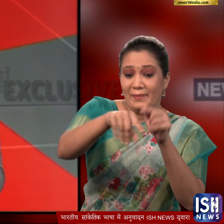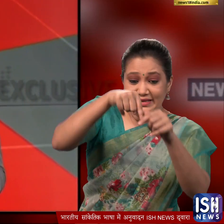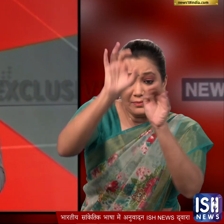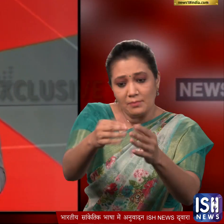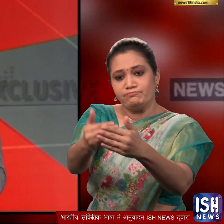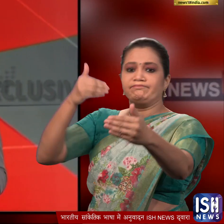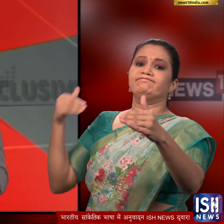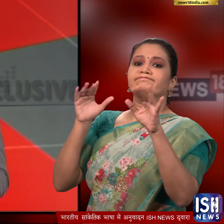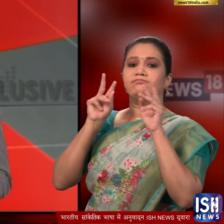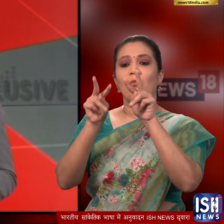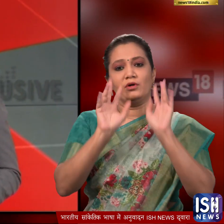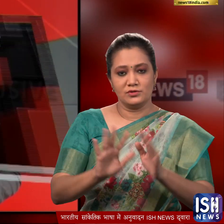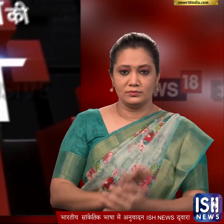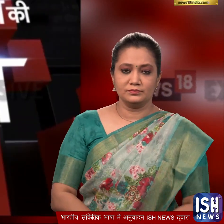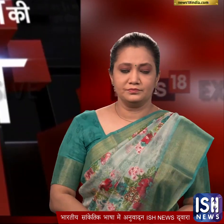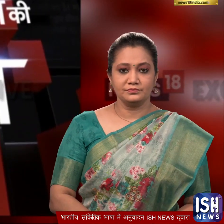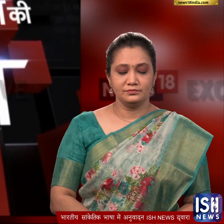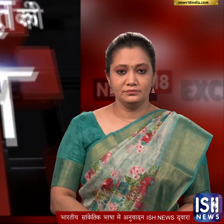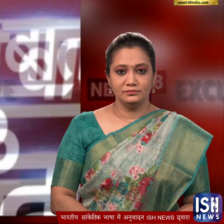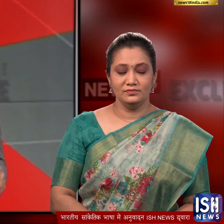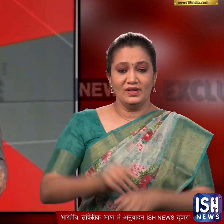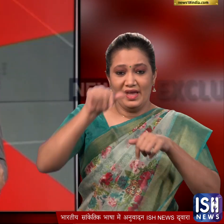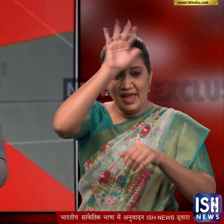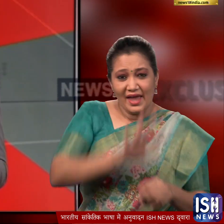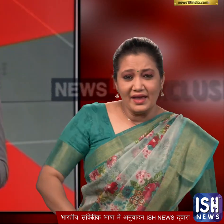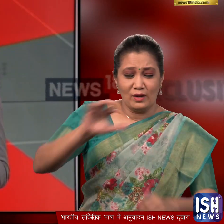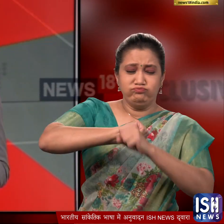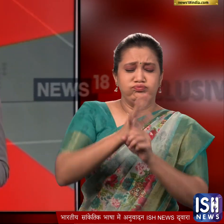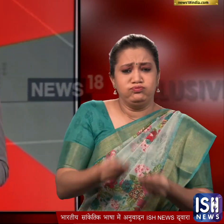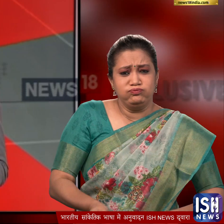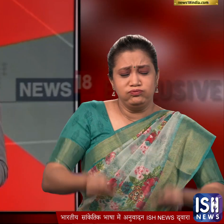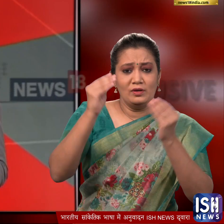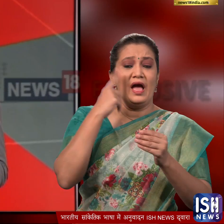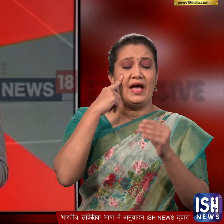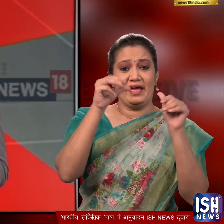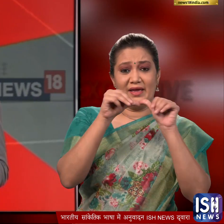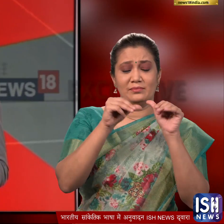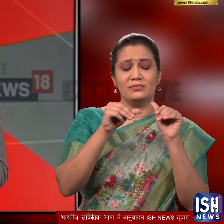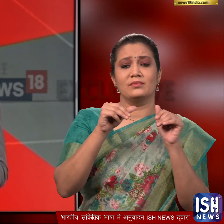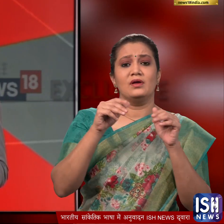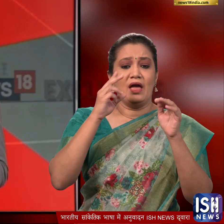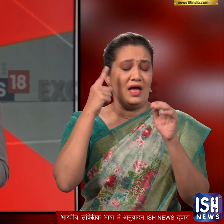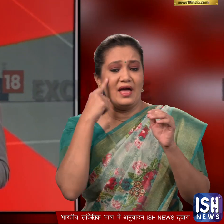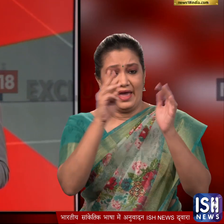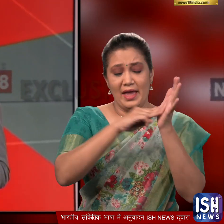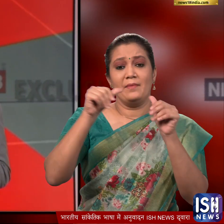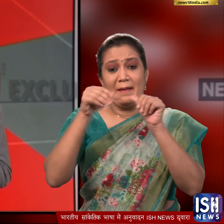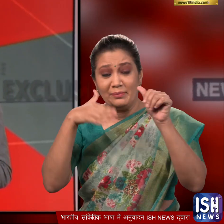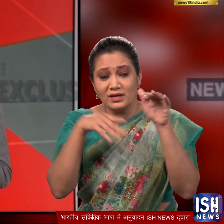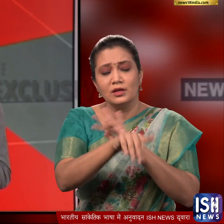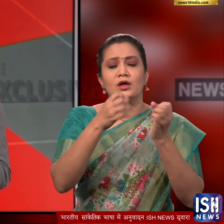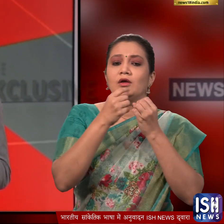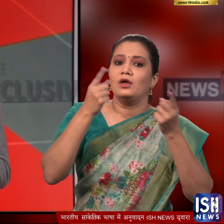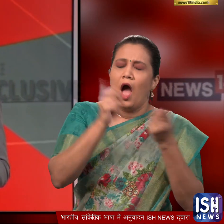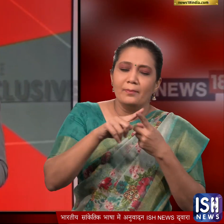दूर ही तैनात करने का फैसला किया गया। देश में तेजी से बढ़ रहे कोरोना संकट के बीच आईआईएम अहमदाबाद में कुछ छात्रों की लापरवाही से